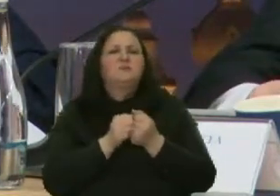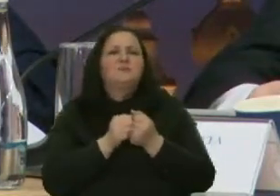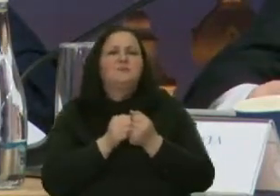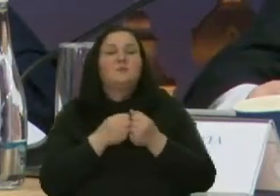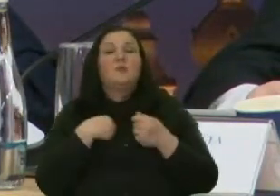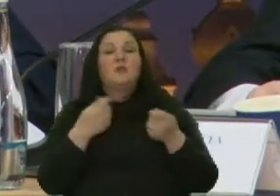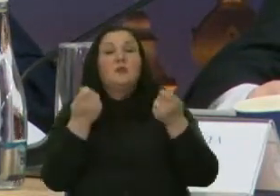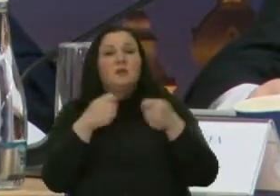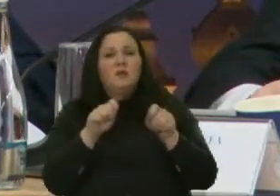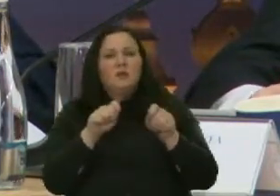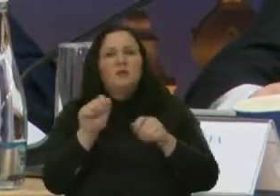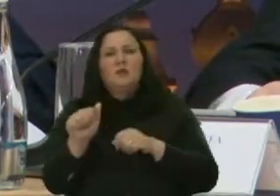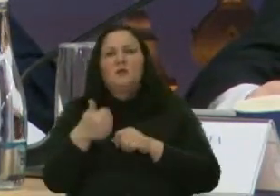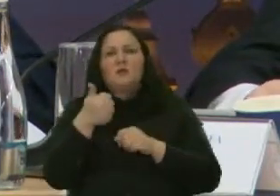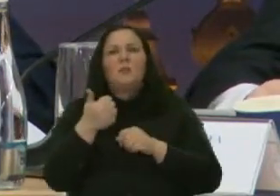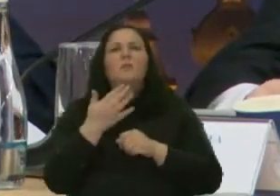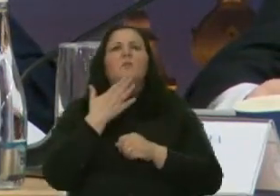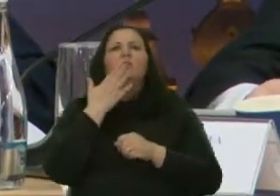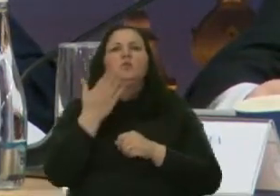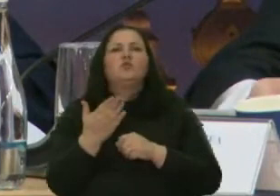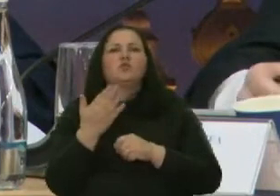închei încă o dată